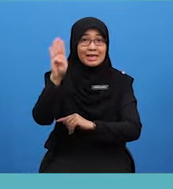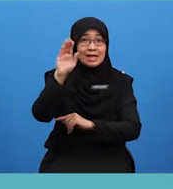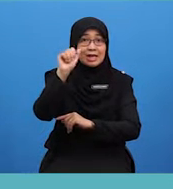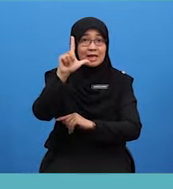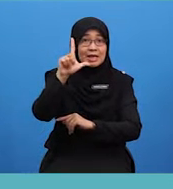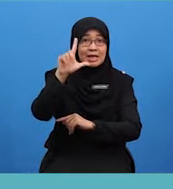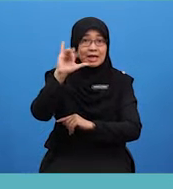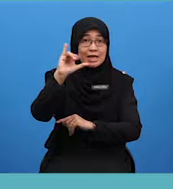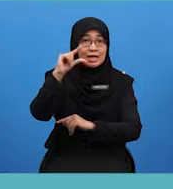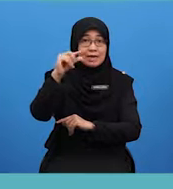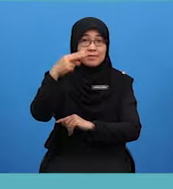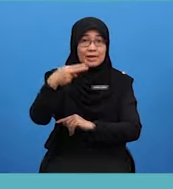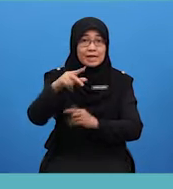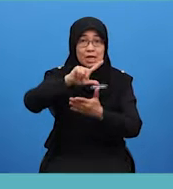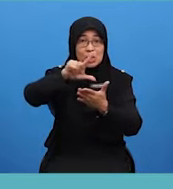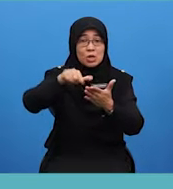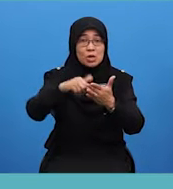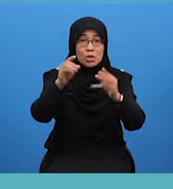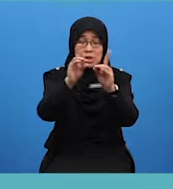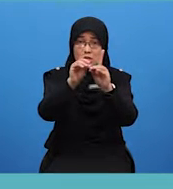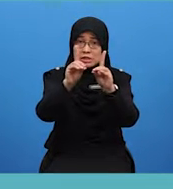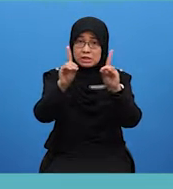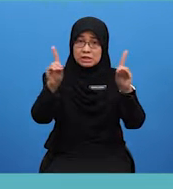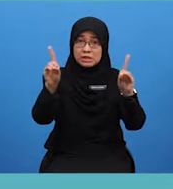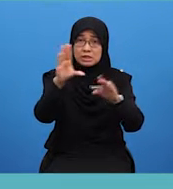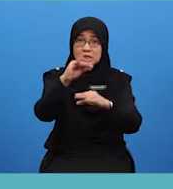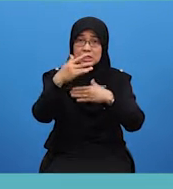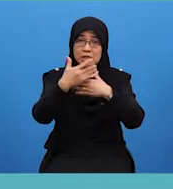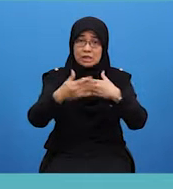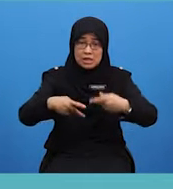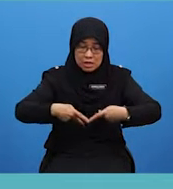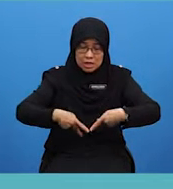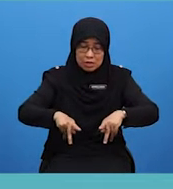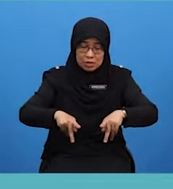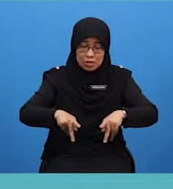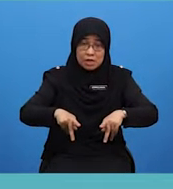uterus serta pengaliran darah keluar dari faraj.